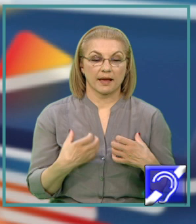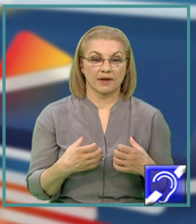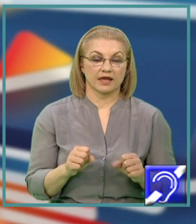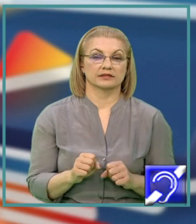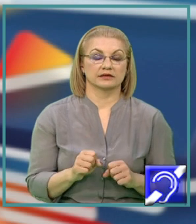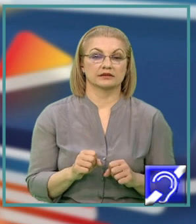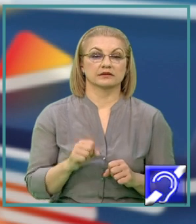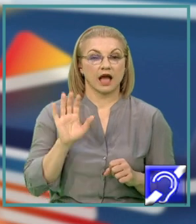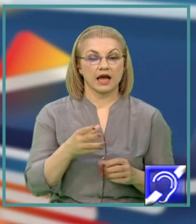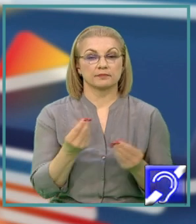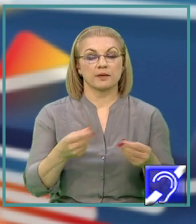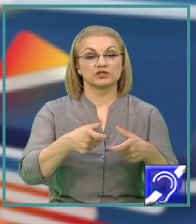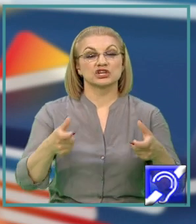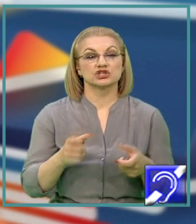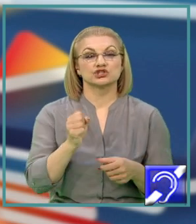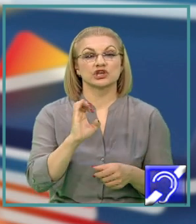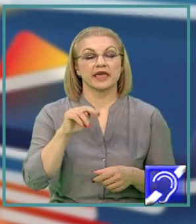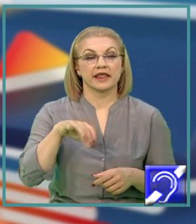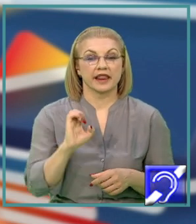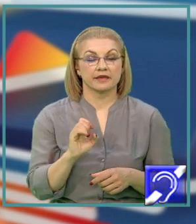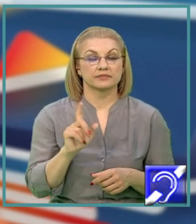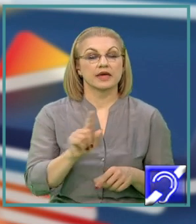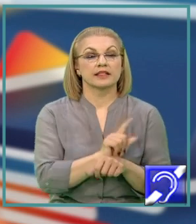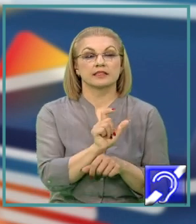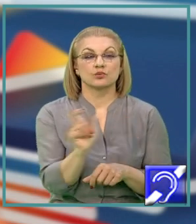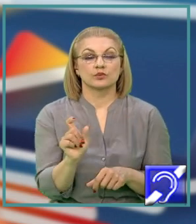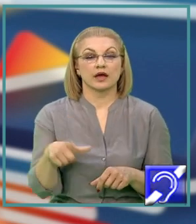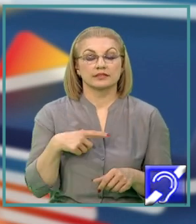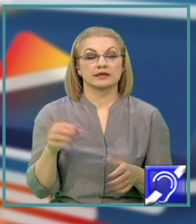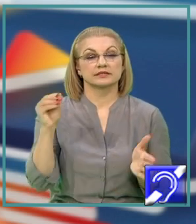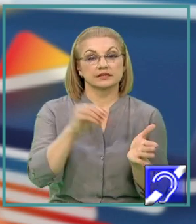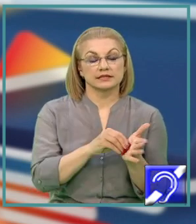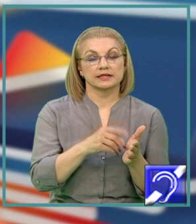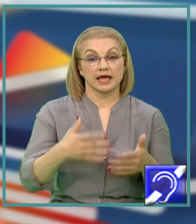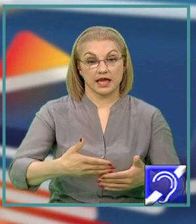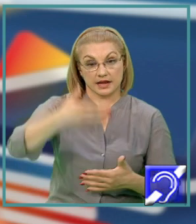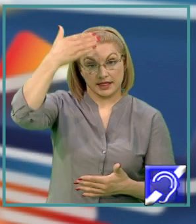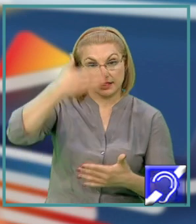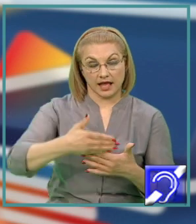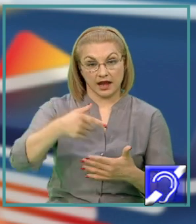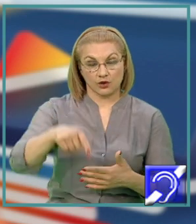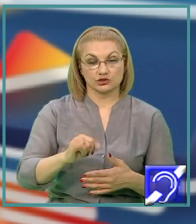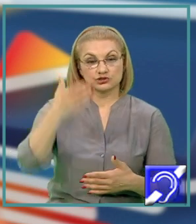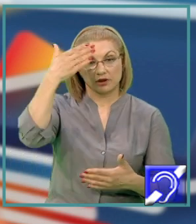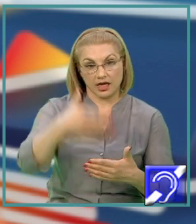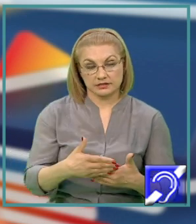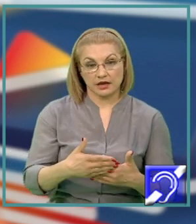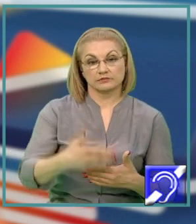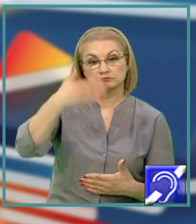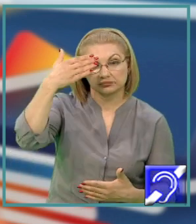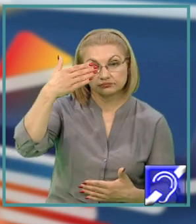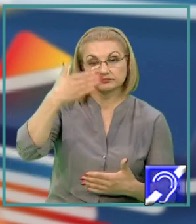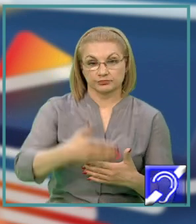mai multe scene. Durata lui este marcată de ridicarea cortinei și de lăsarea acesteia sau de cele